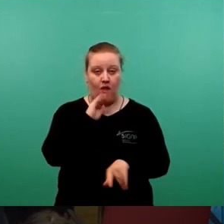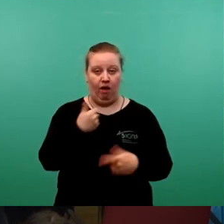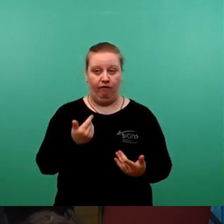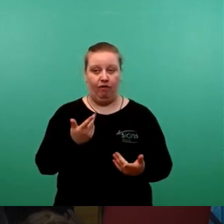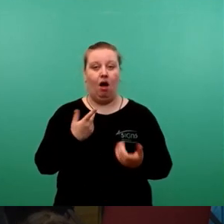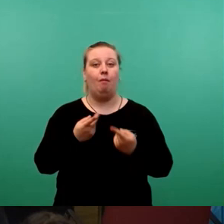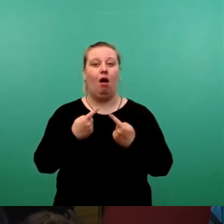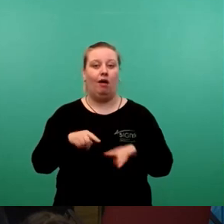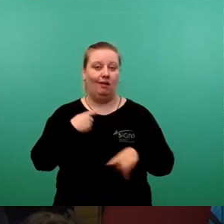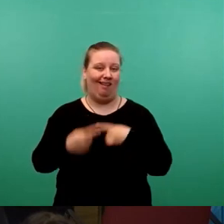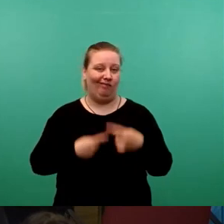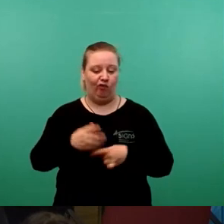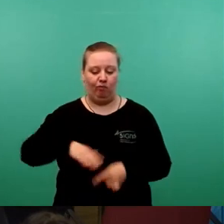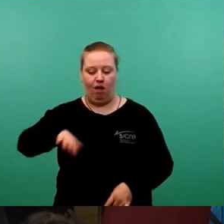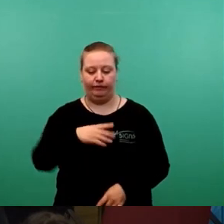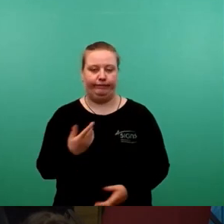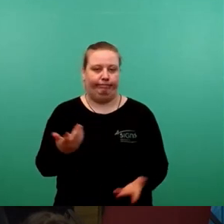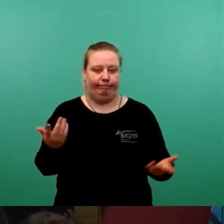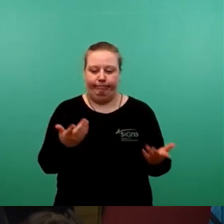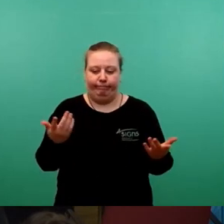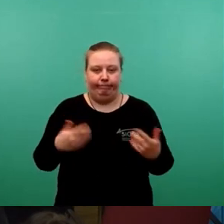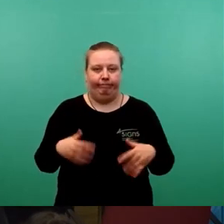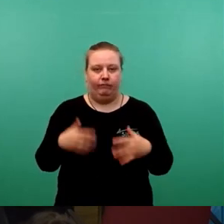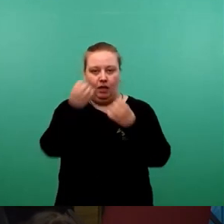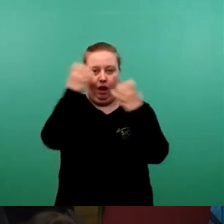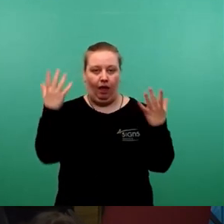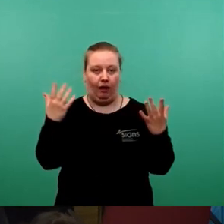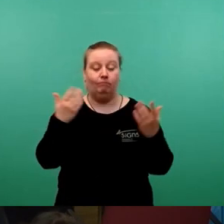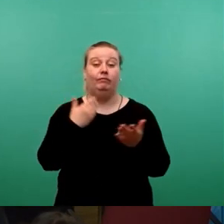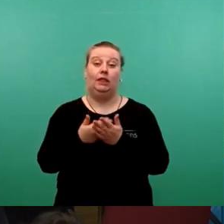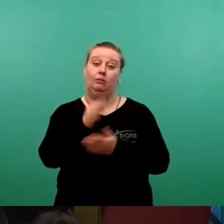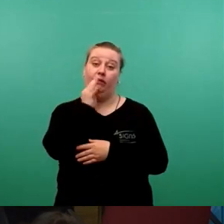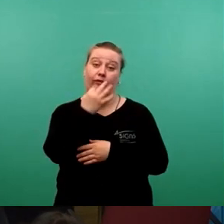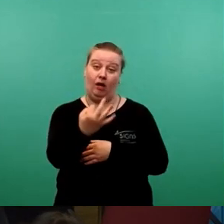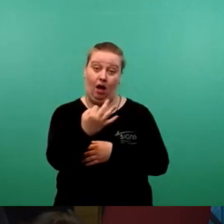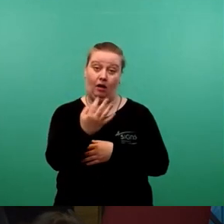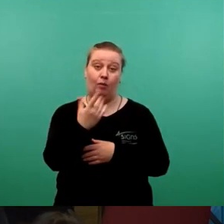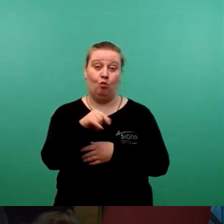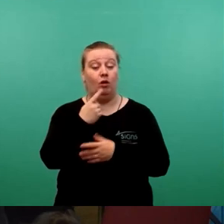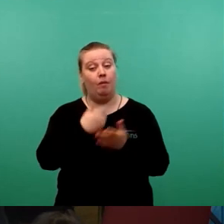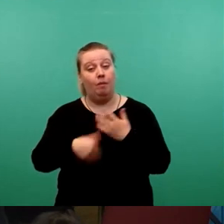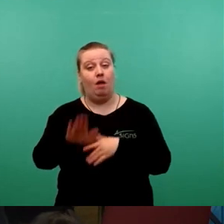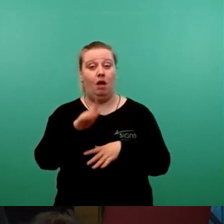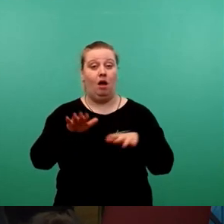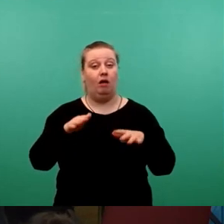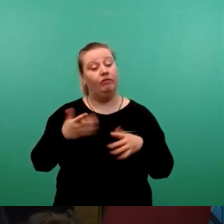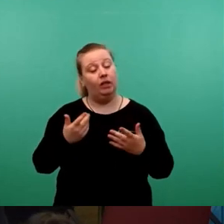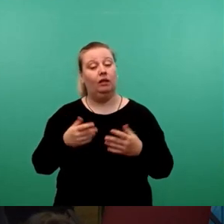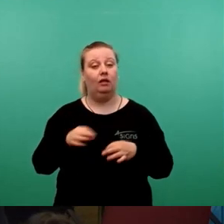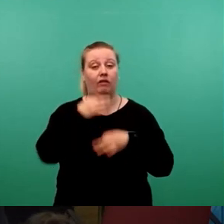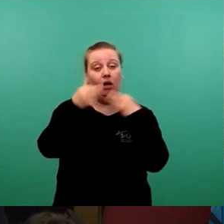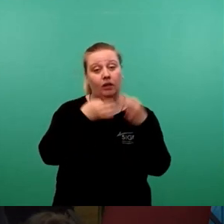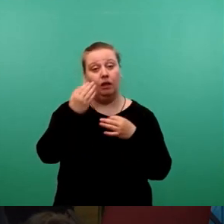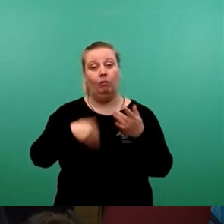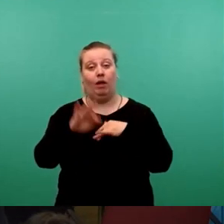weitere Entwicklung des Platzes, die ist unklar. Deshalb frage ich Sie, für mehr Aufenthaltsqualität, durch Begrünung und